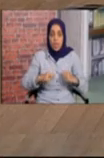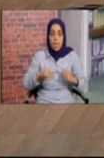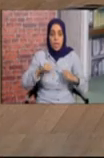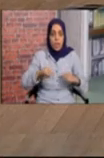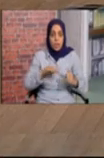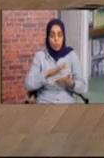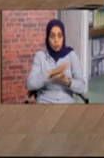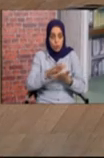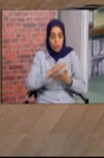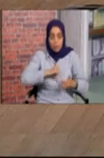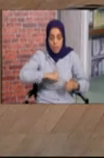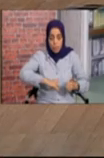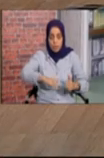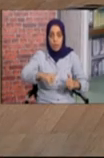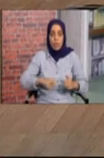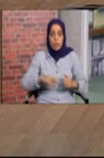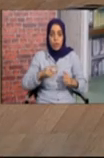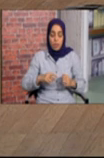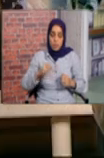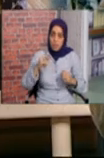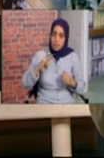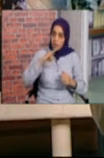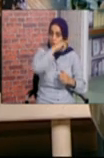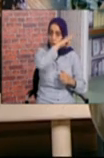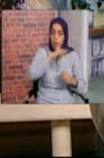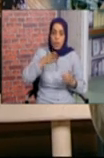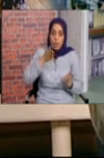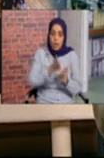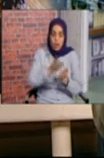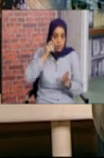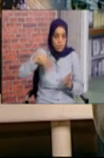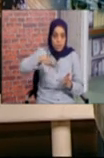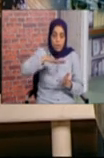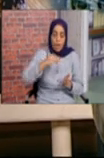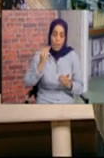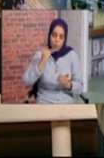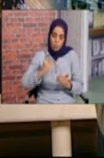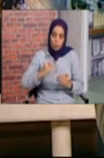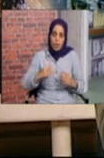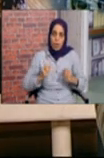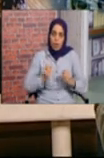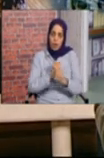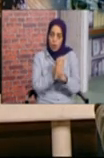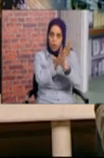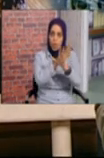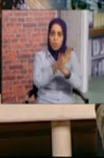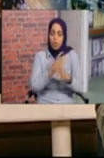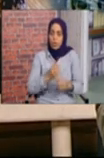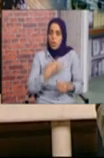الأساسية أن دايما الغرب ينظر إلى أنه حقوق الإنسان هي مقصورة فقط على حرية